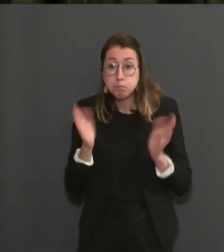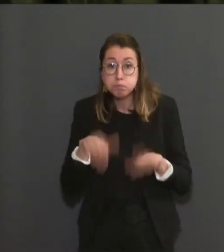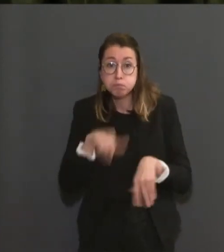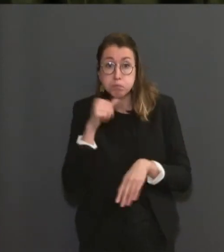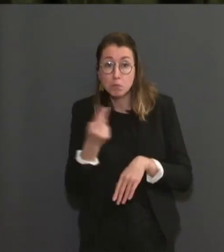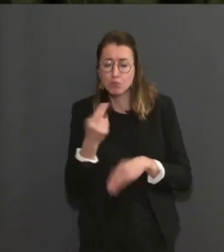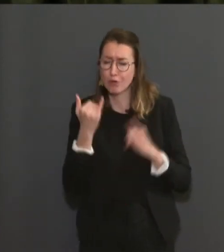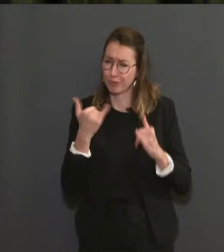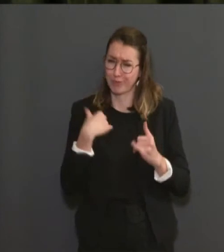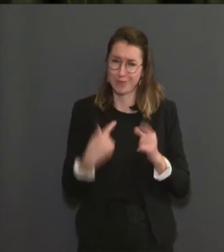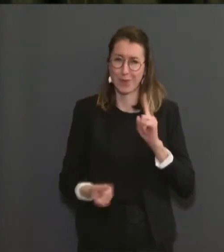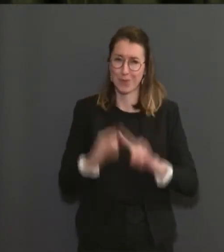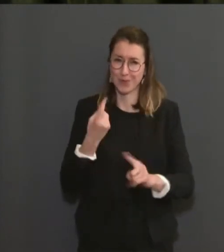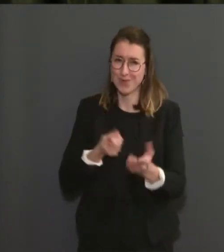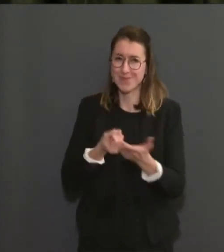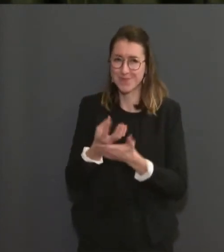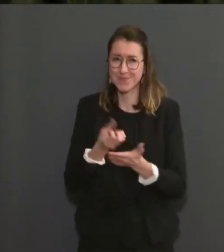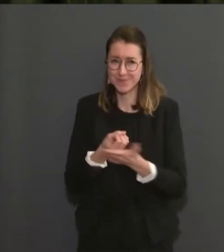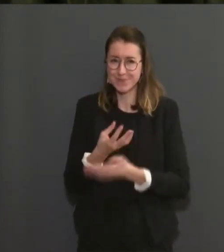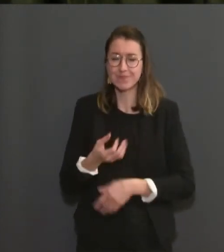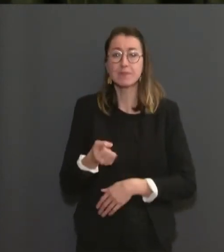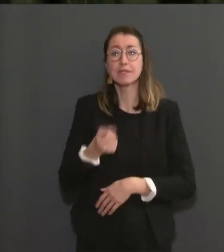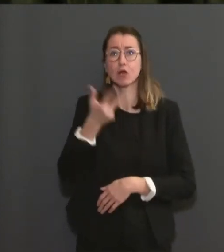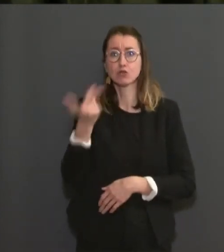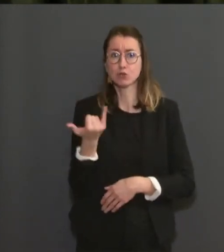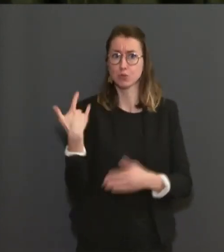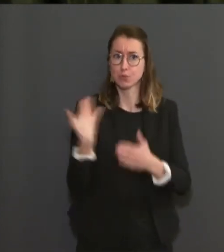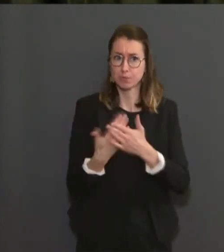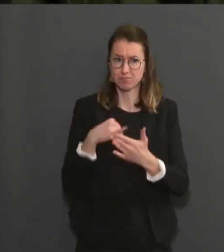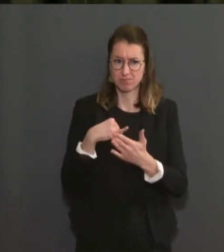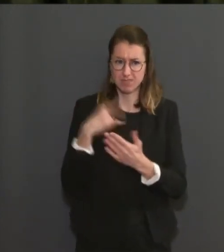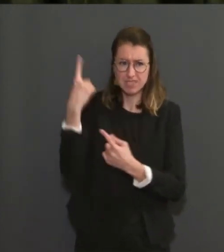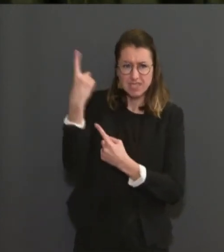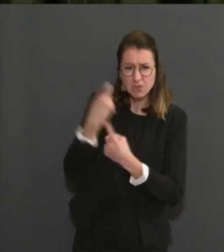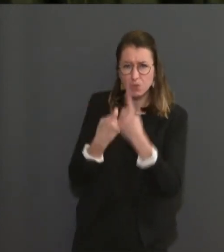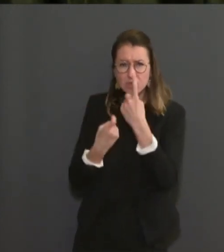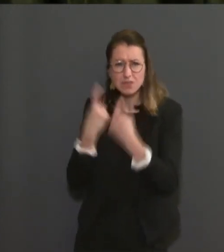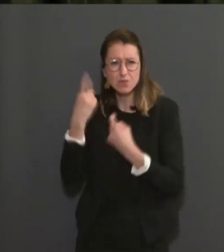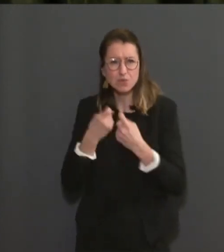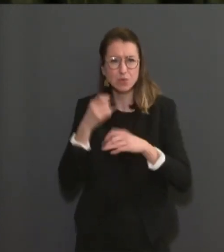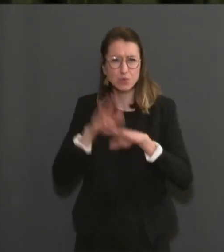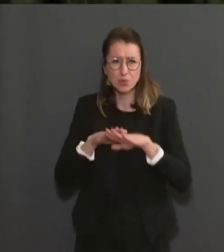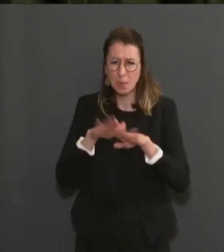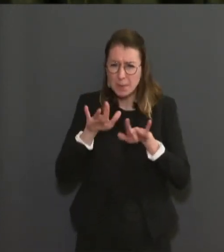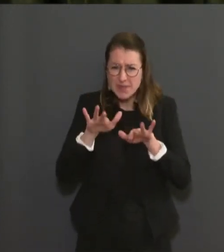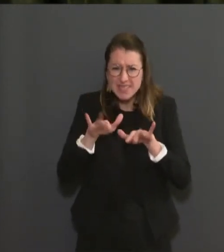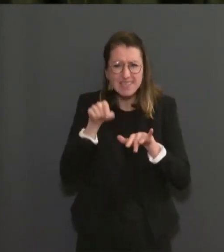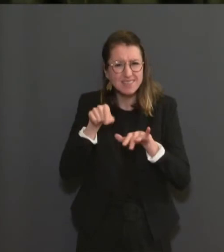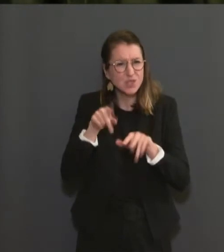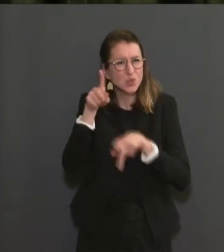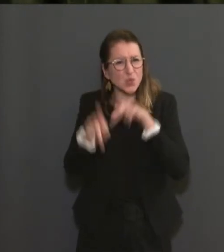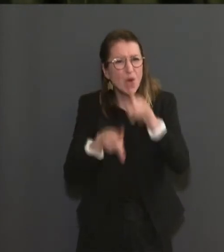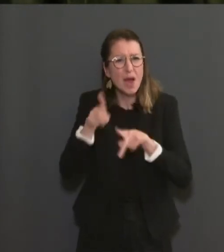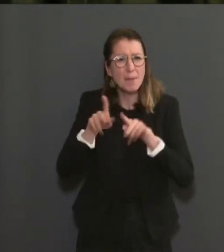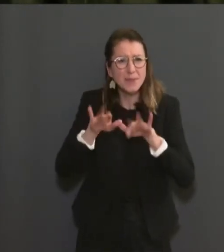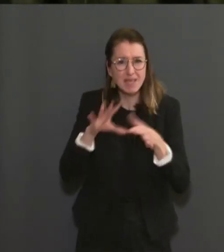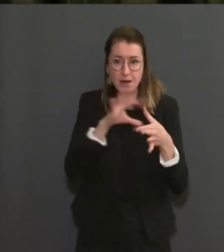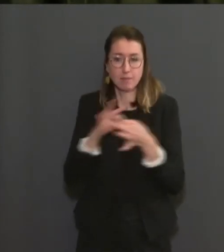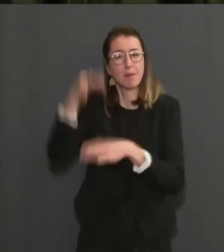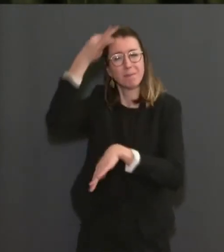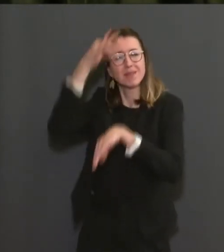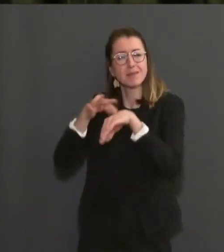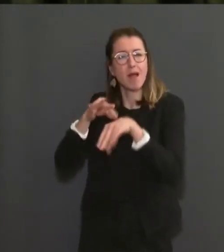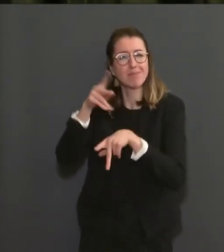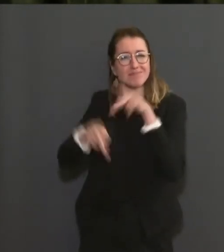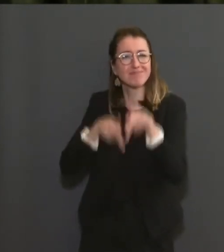soins de pédicure médicale. Ça peut paraître anecdotique, mais pour d'autres, et on pense notamment aux diabétiques, cela relève de